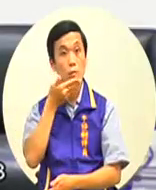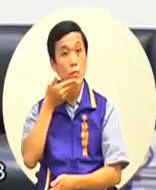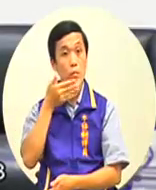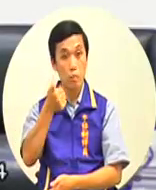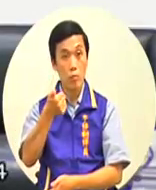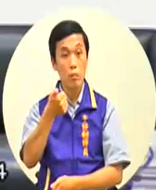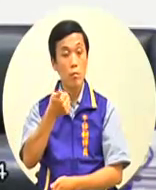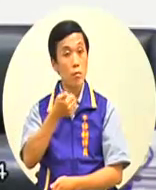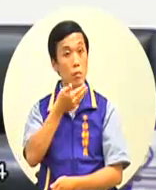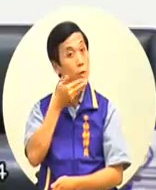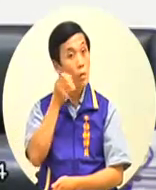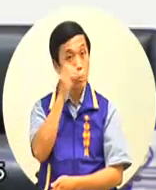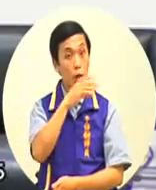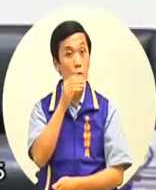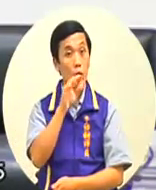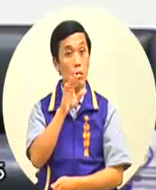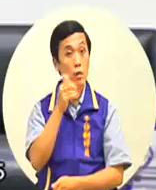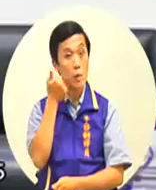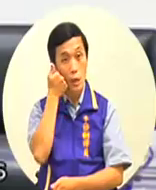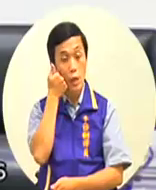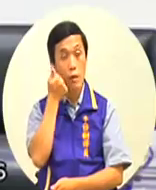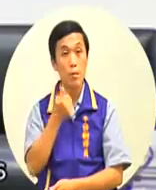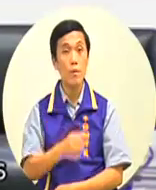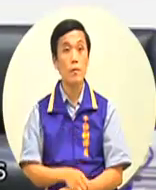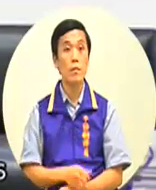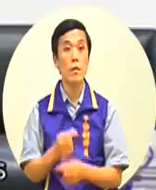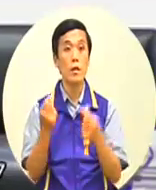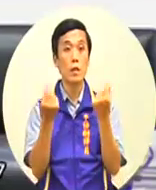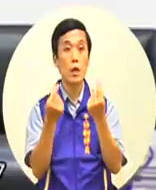吗？你觉得对哪些劳工有利？比如说